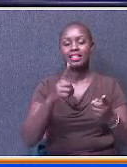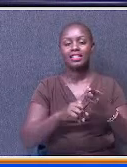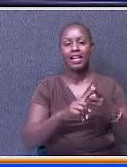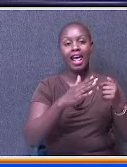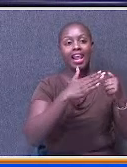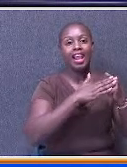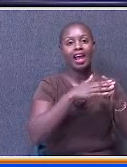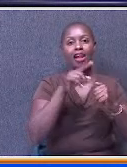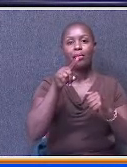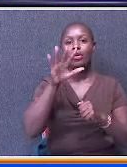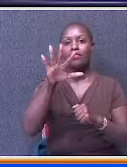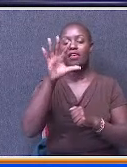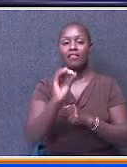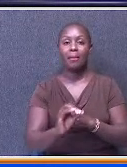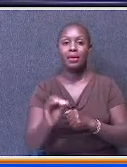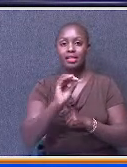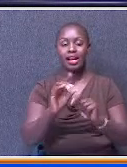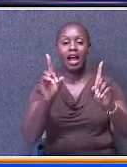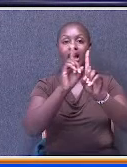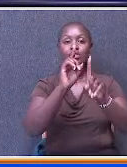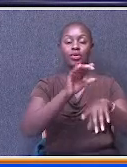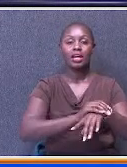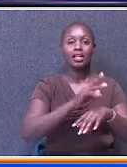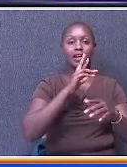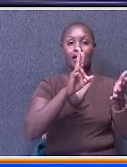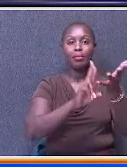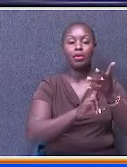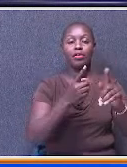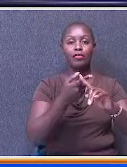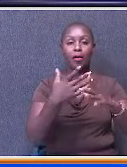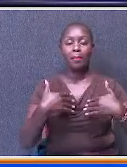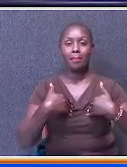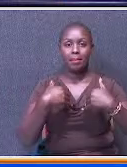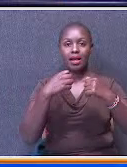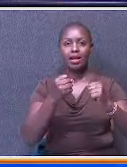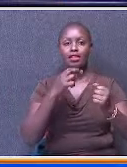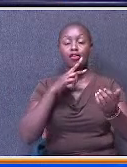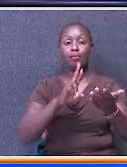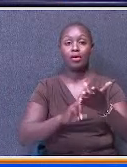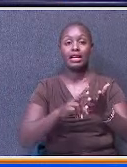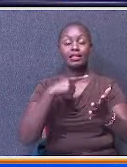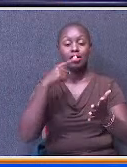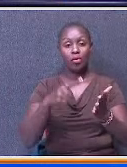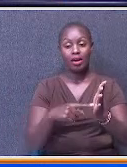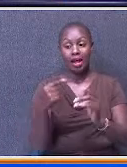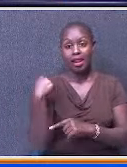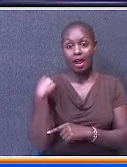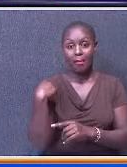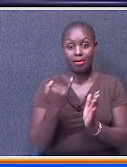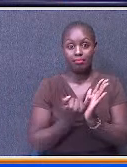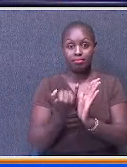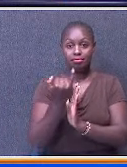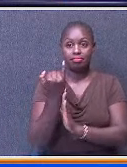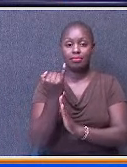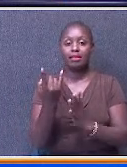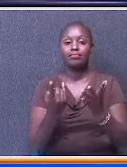9.5%. Na kama anavyoarifu mwanahabari wetu wa masuala ya afya Elizabeth Atieno, ongezeko hili limeshuhudiwa takriban siku